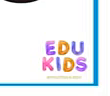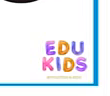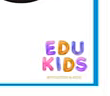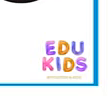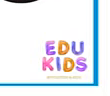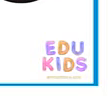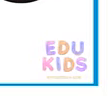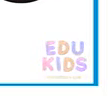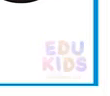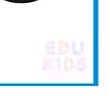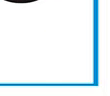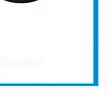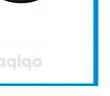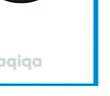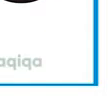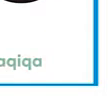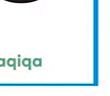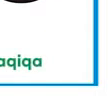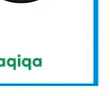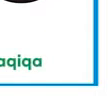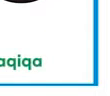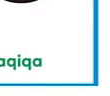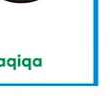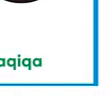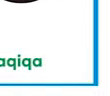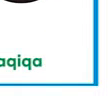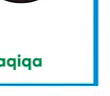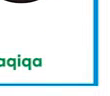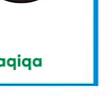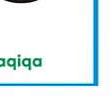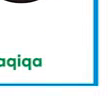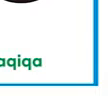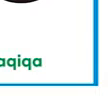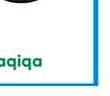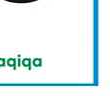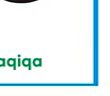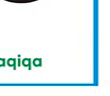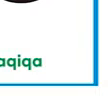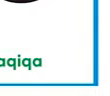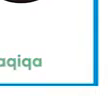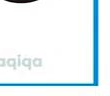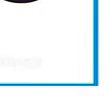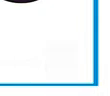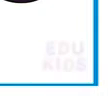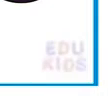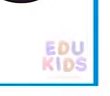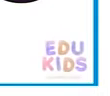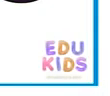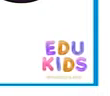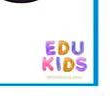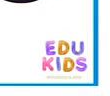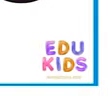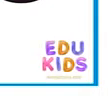foydalanadigan texnika va vositalarni aniq ifodalang. Biz bu topshiriqqa 5 daqiqadan ko'p vaqt sarflamasligingizni tavsiya qilamiz. Bu